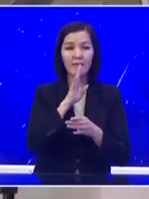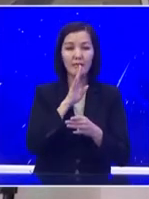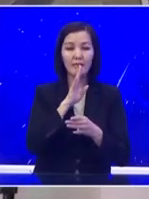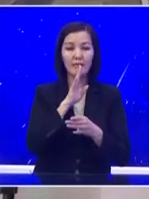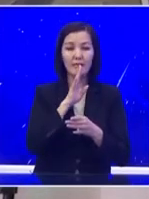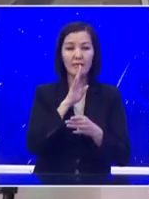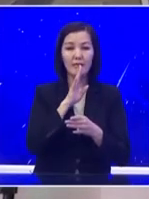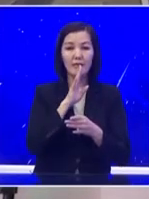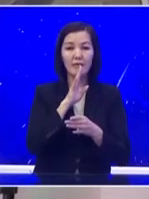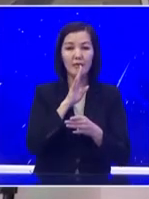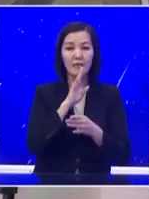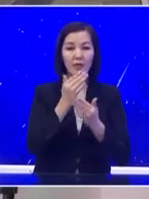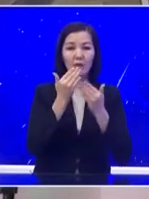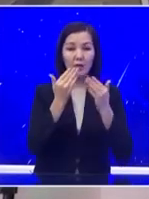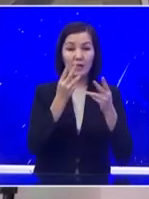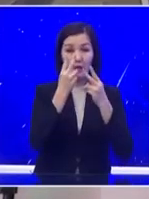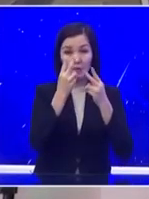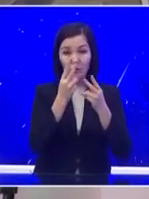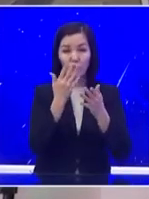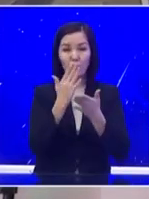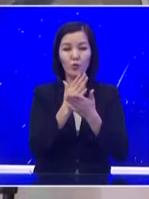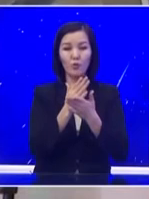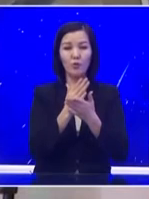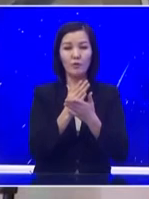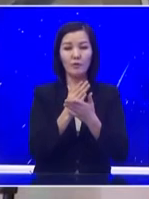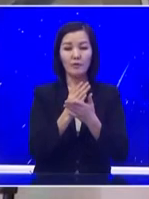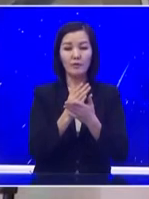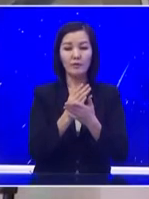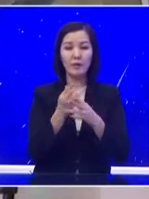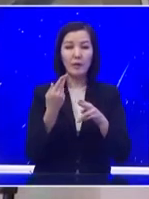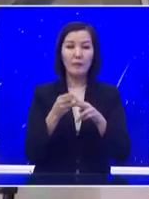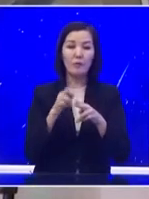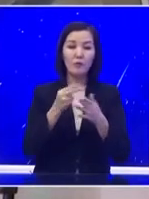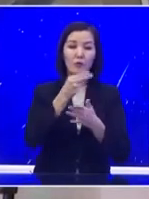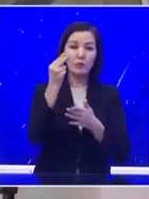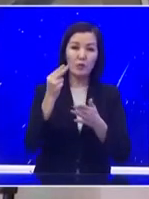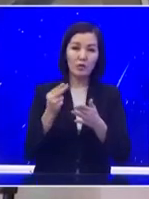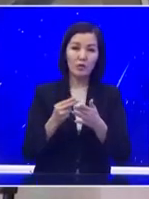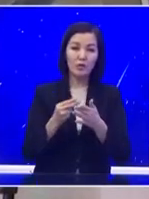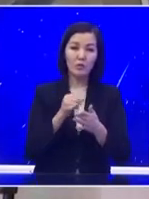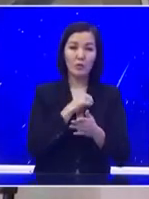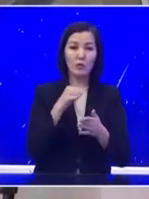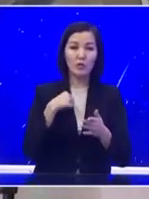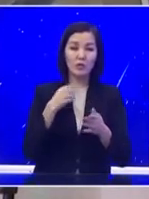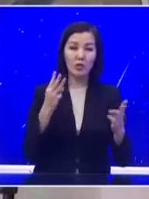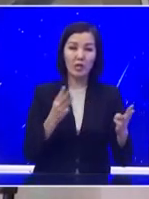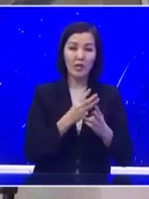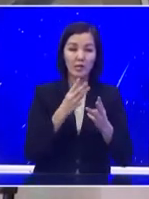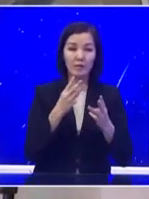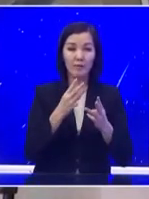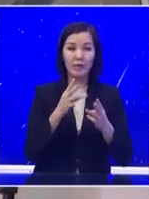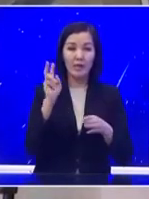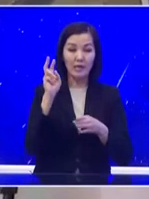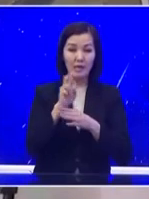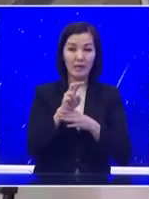сынды жас суретшілердің туындыларынан көрме ұйымдастырып жатырмыз. Бұл суретшілердің өздері де өз еріктілерімен, кеп осы